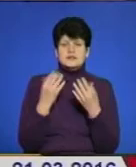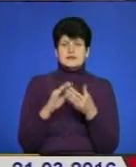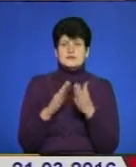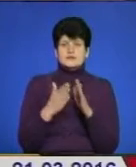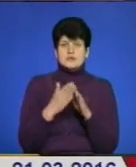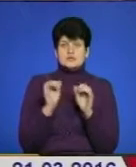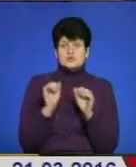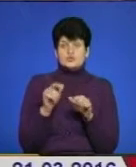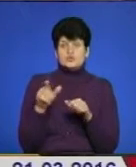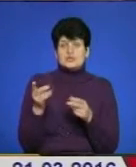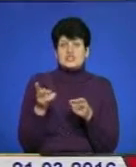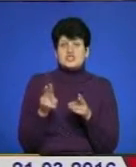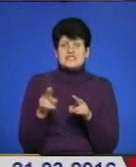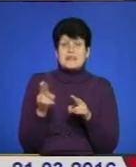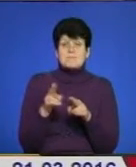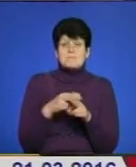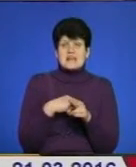пацієнти можуть лишитися без